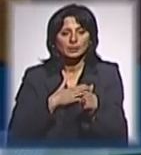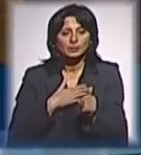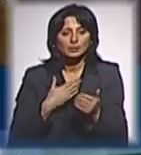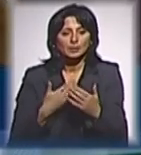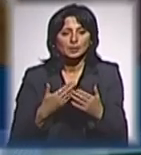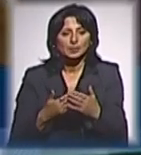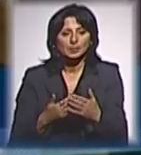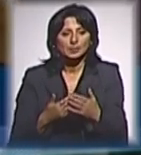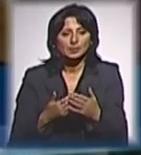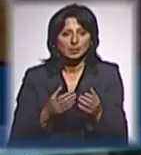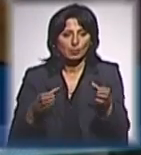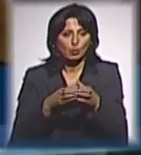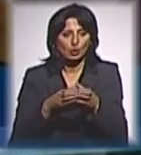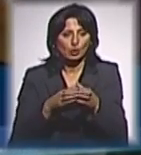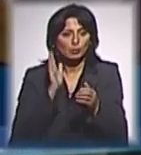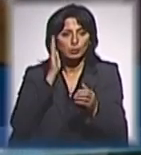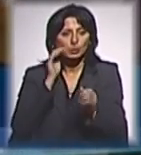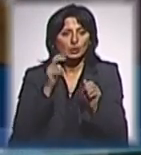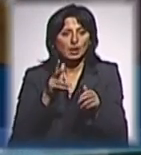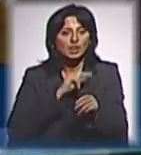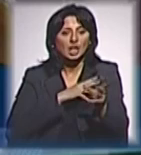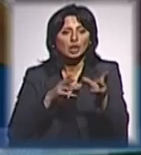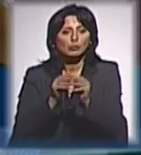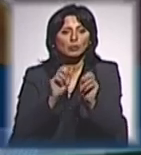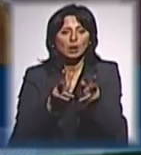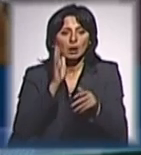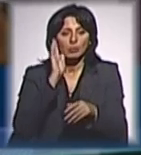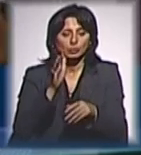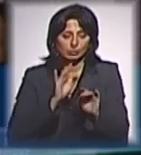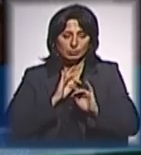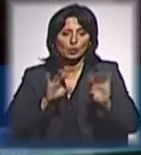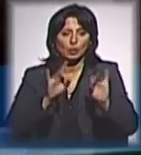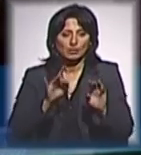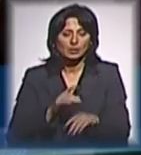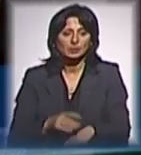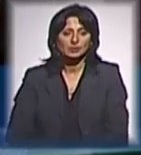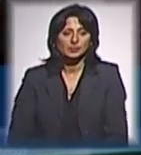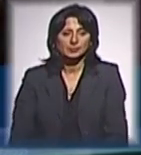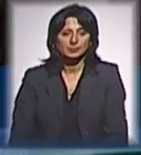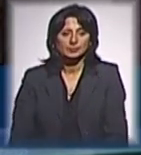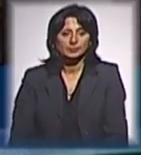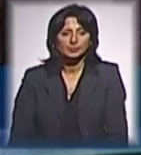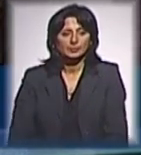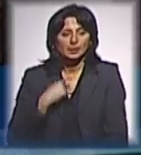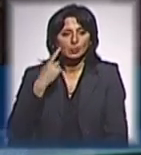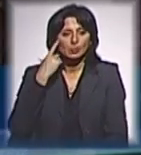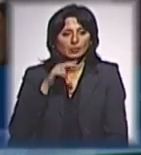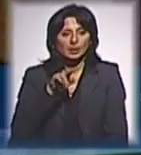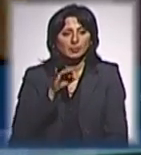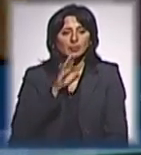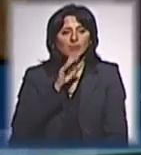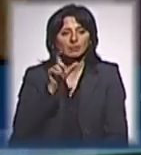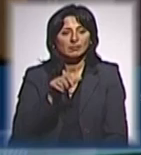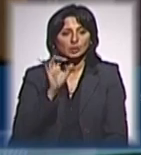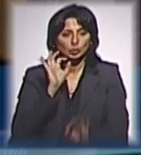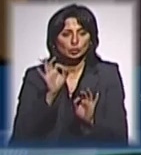ასე ვთქვათ ბლოკის პერსპექტივას? თანამშრომლობის პერსპექტივას, კი. კი ბატონო, მოგახსენებთ. ჯერ ეს ერთი, მე მგონი, ფიქრიამ სწორი